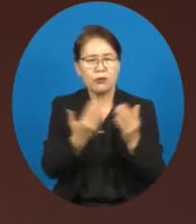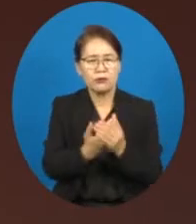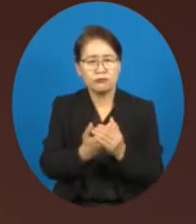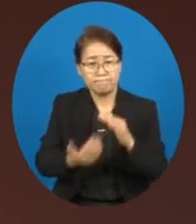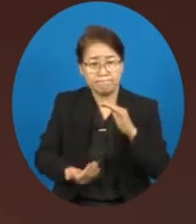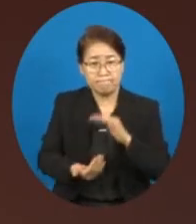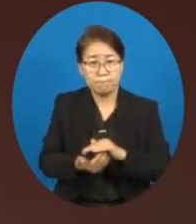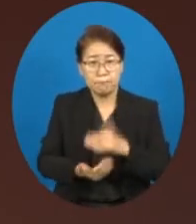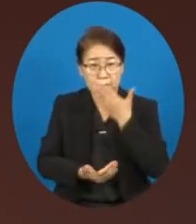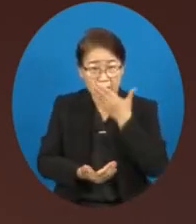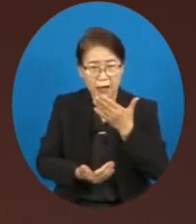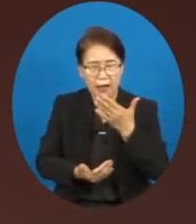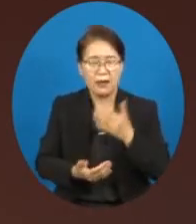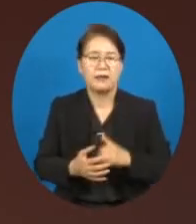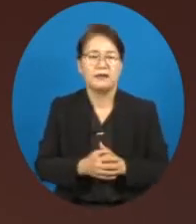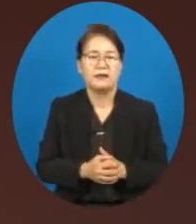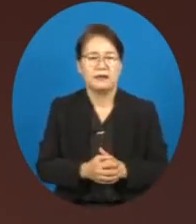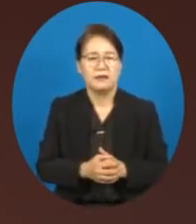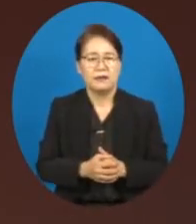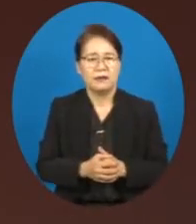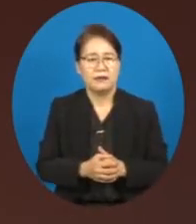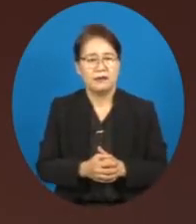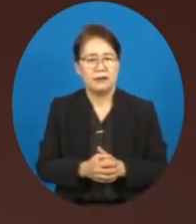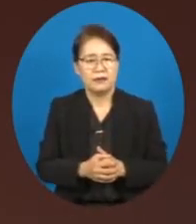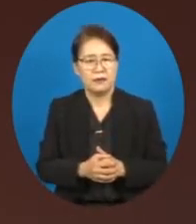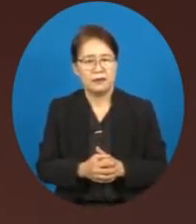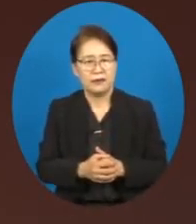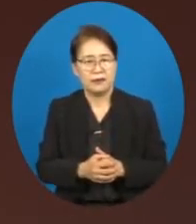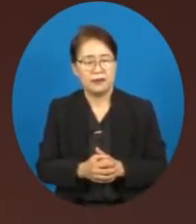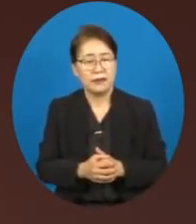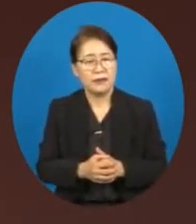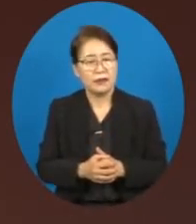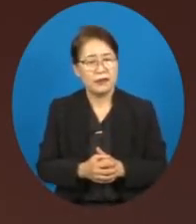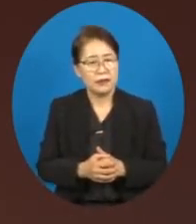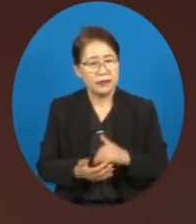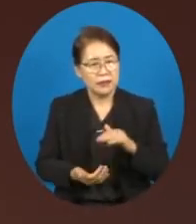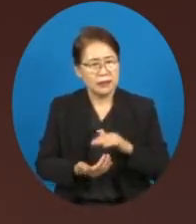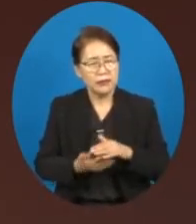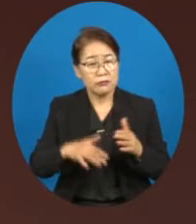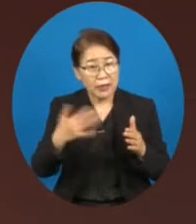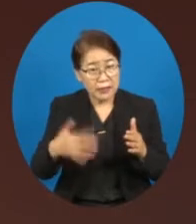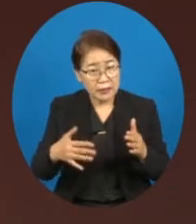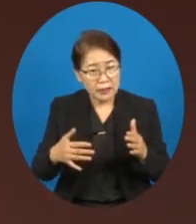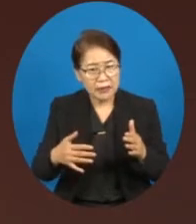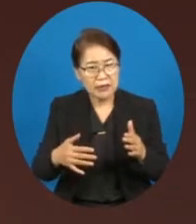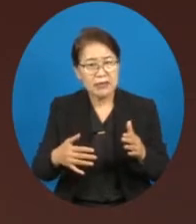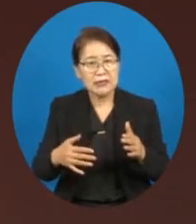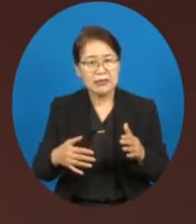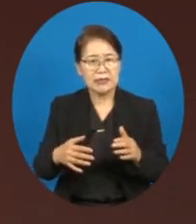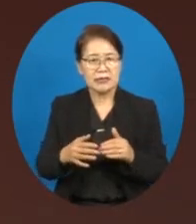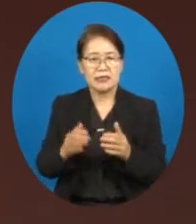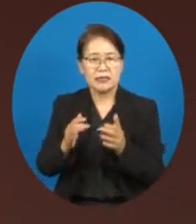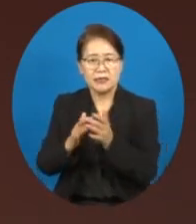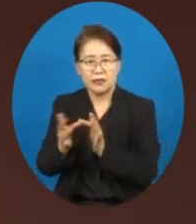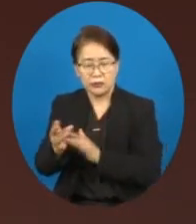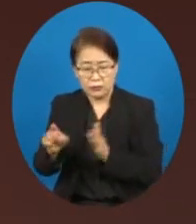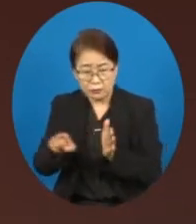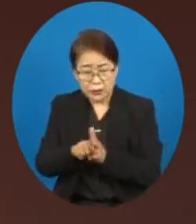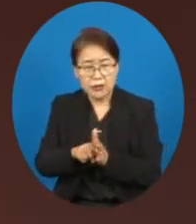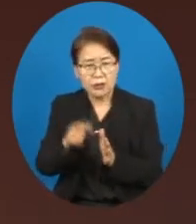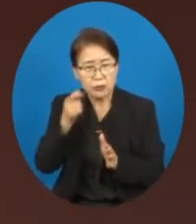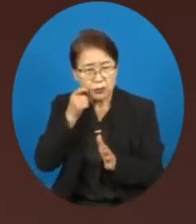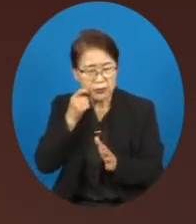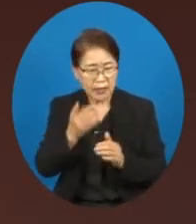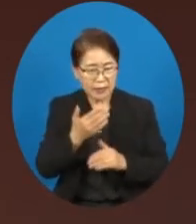성취됐어요. 아직 이루어지지 않은 것이 있다면 아직도 예수를 믿지 않는